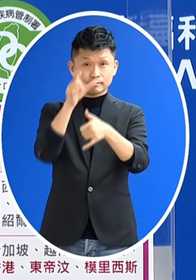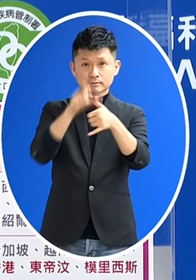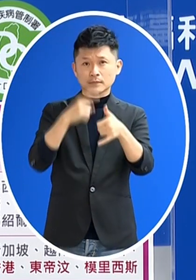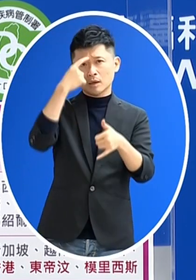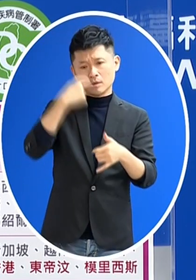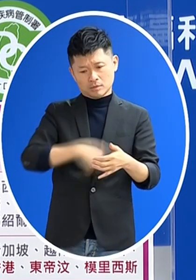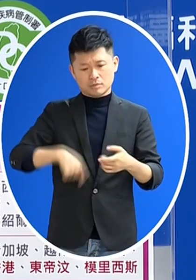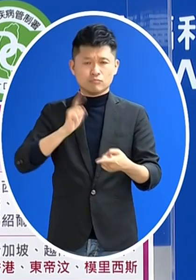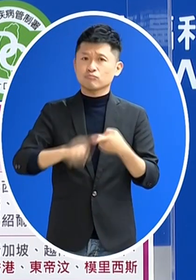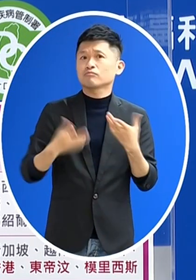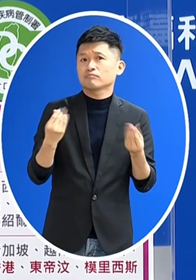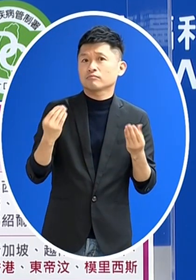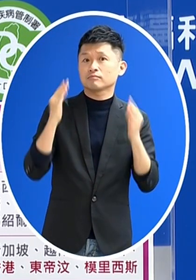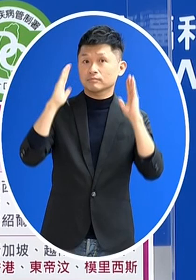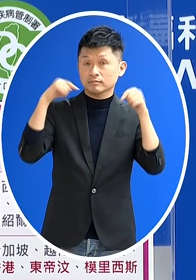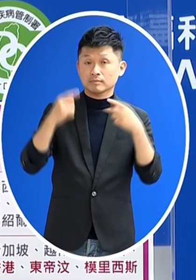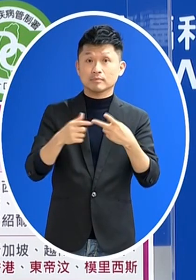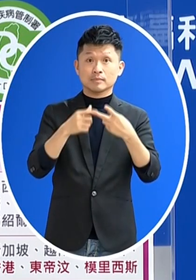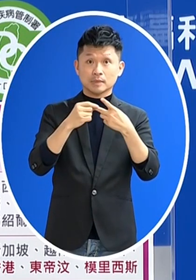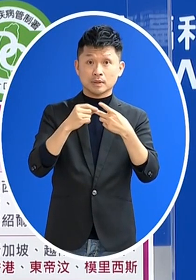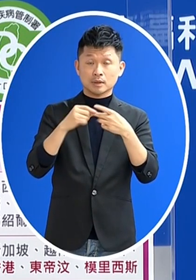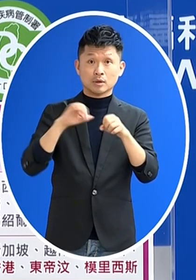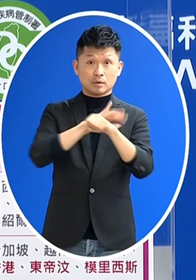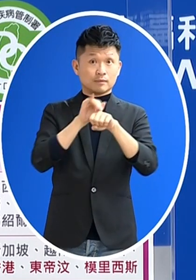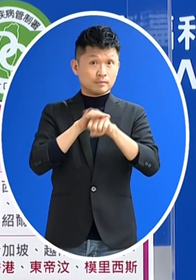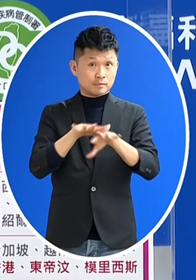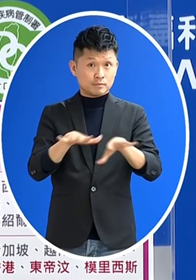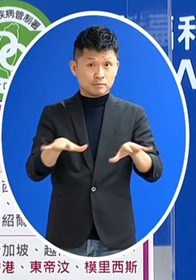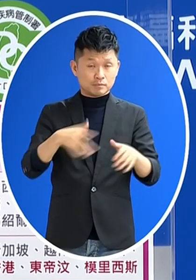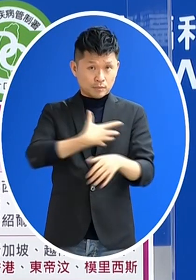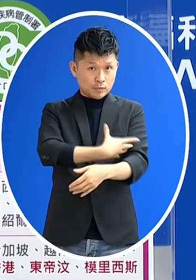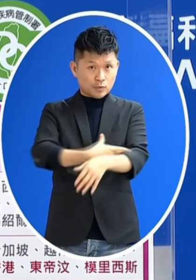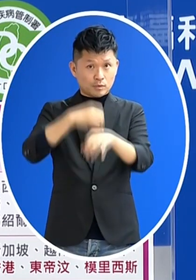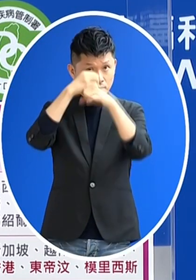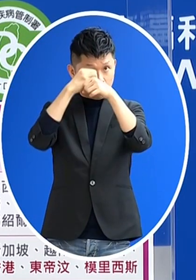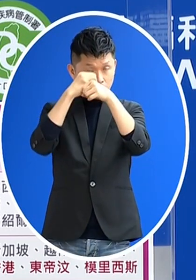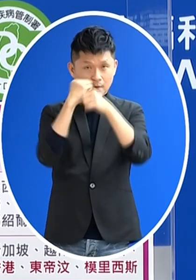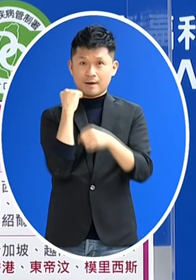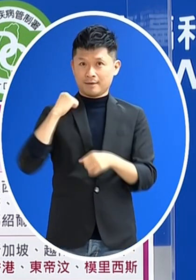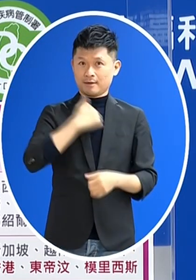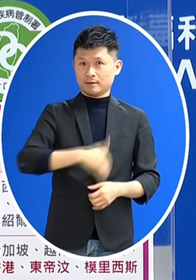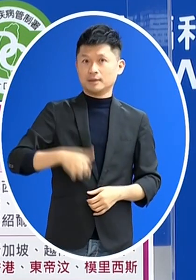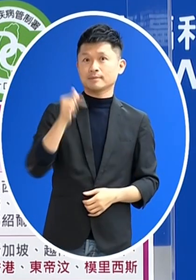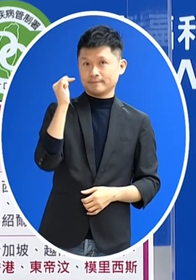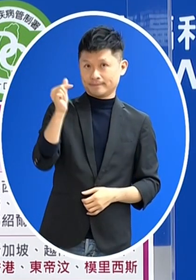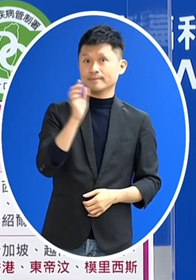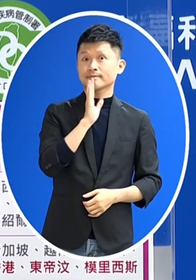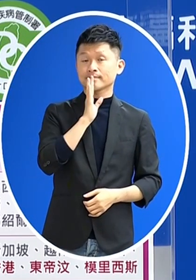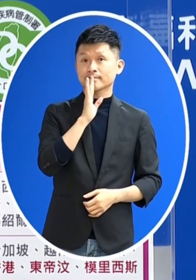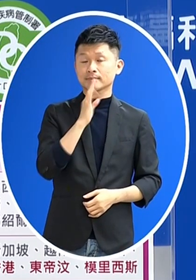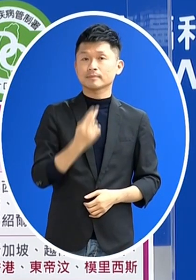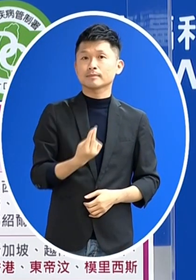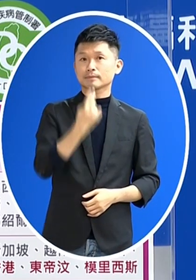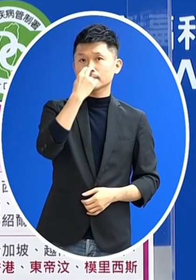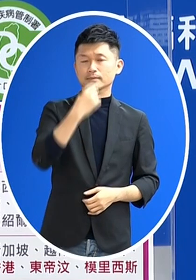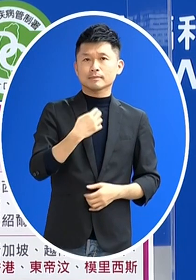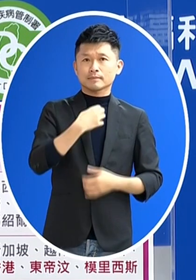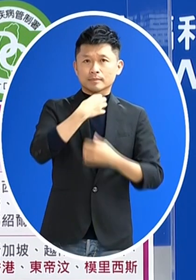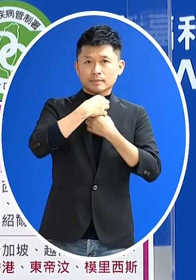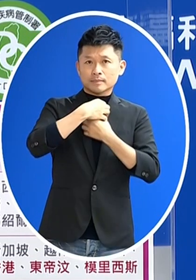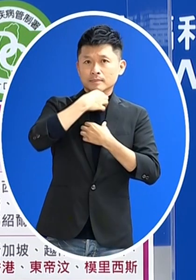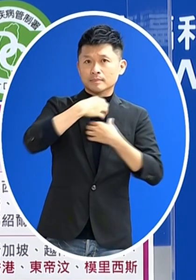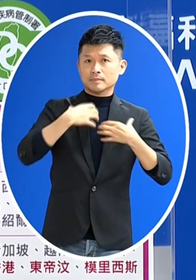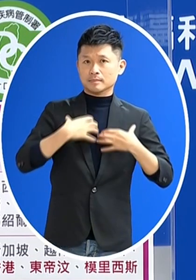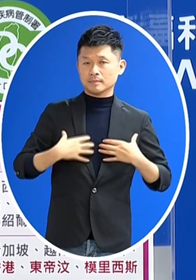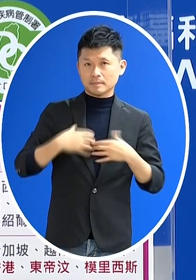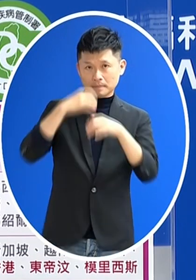状，第二个SARS-CoV-19 的抗体是阳性，那初次呼吸道检体病毒量低，